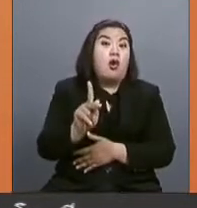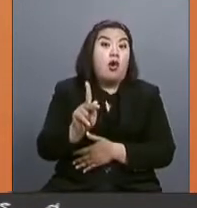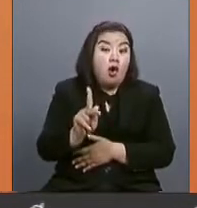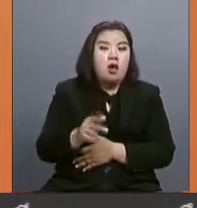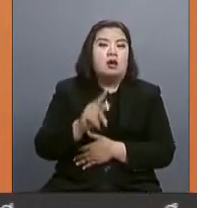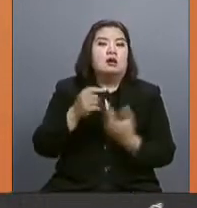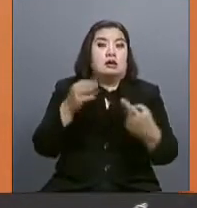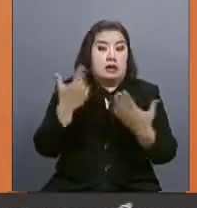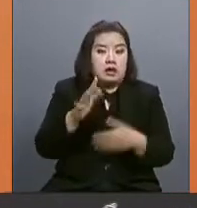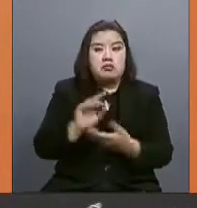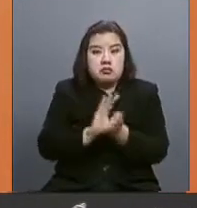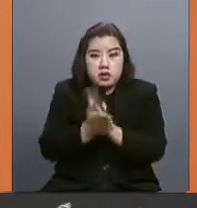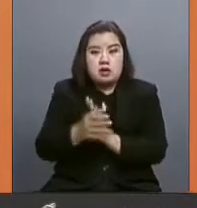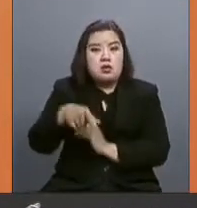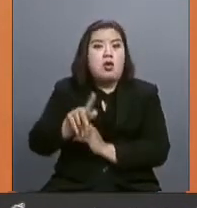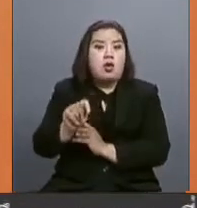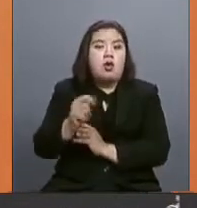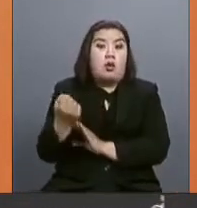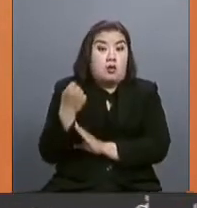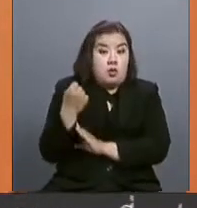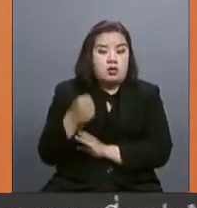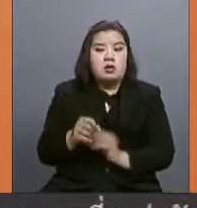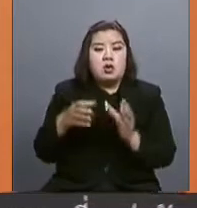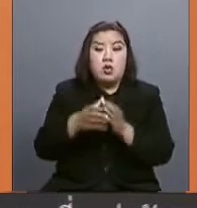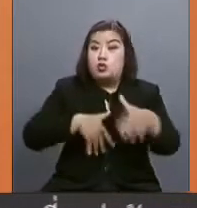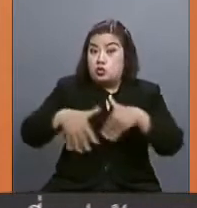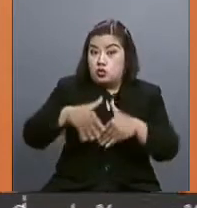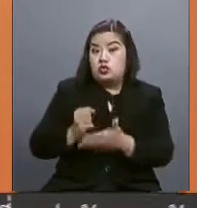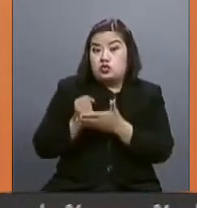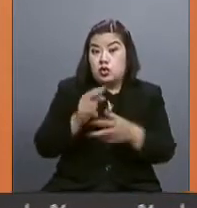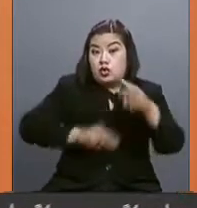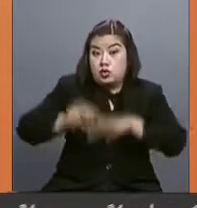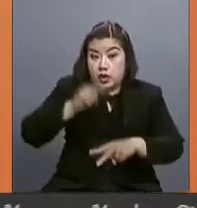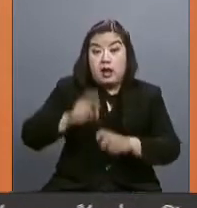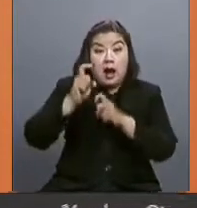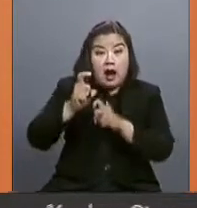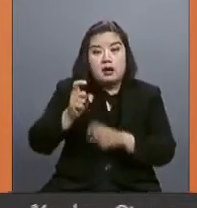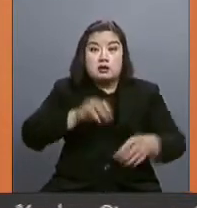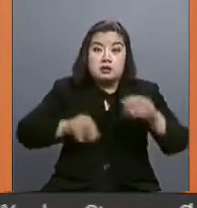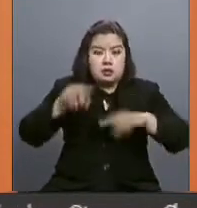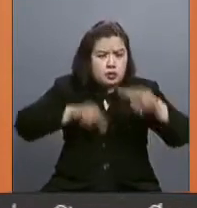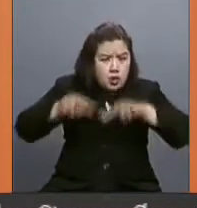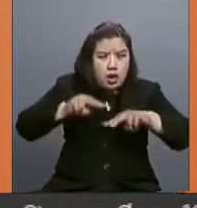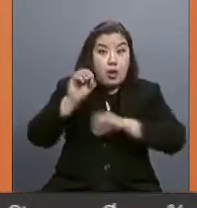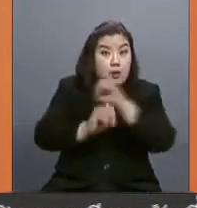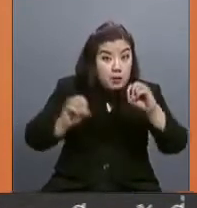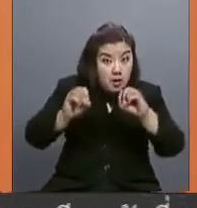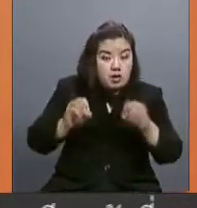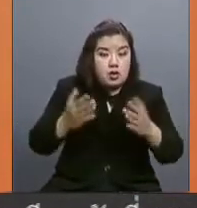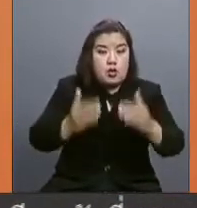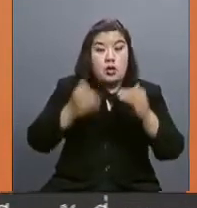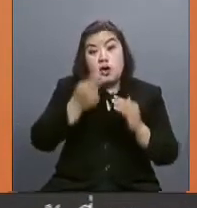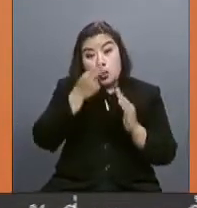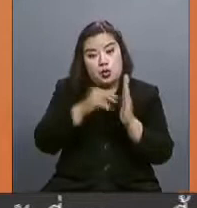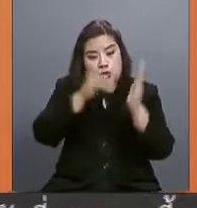คงจะอาศัยความร่วมมือของกำลังประจำถิ่นในการดูแลเรื่องความปลอดภัยนะคะคุณดวงทิพย์เยี่ยมพบลงพื้นที่ไปติดตาม